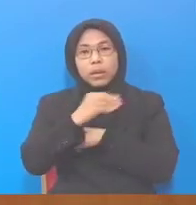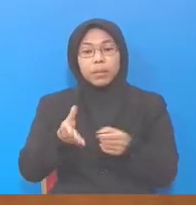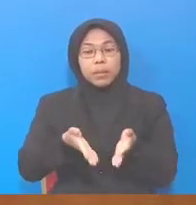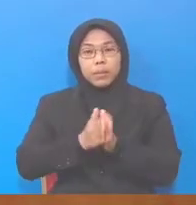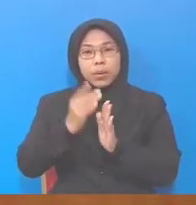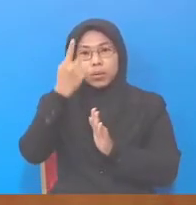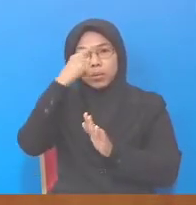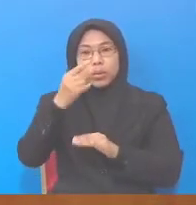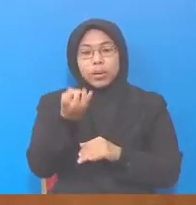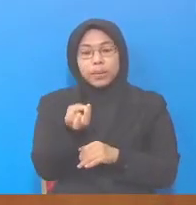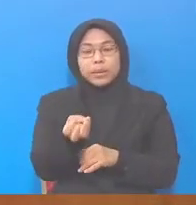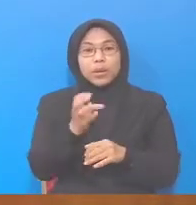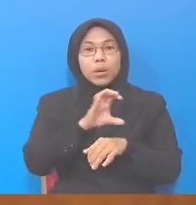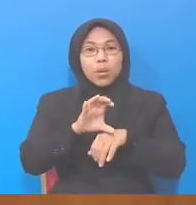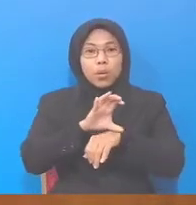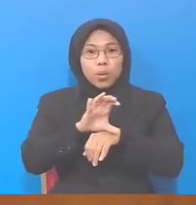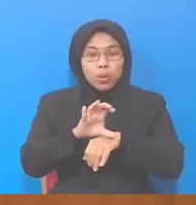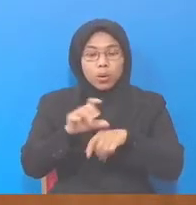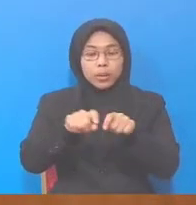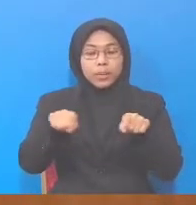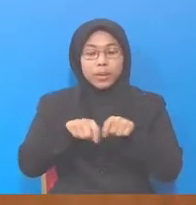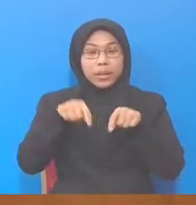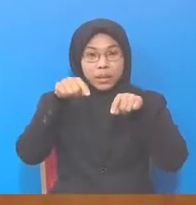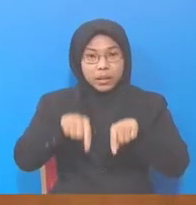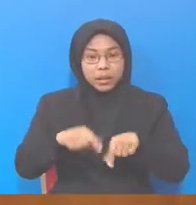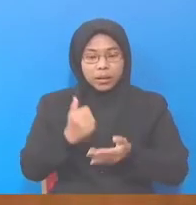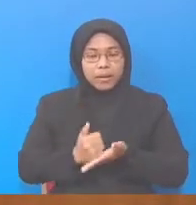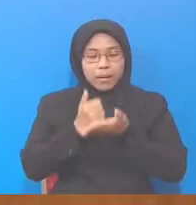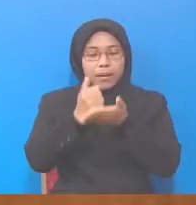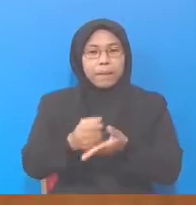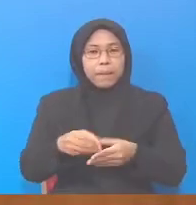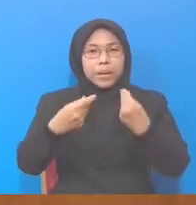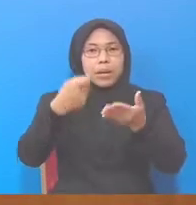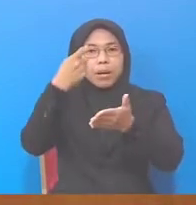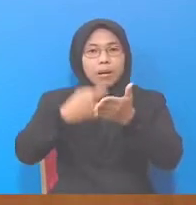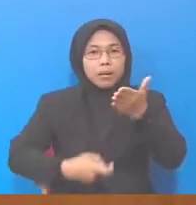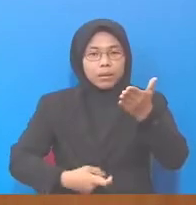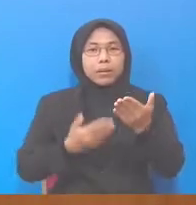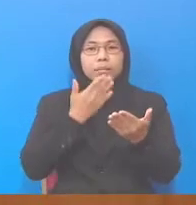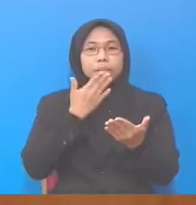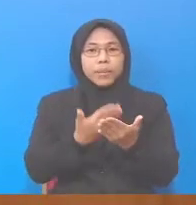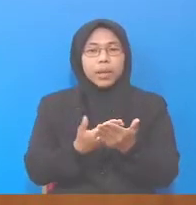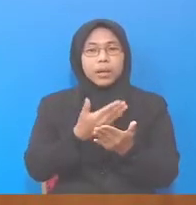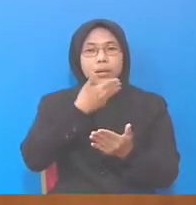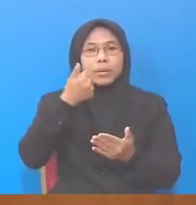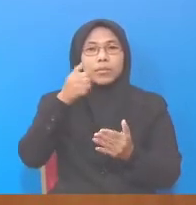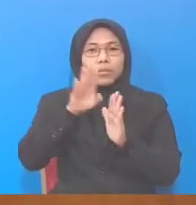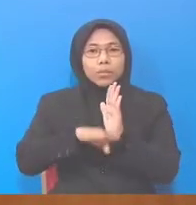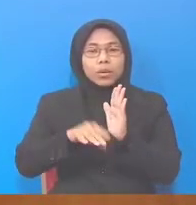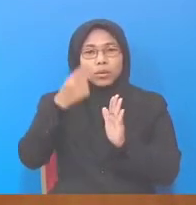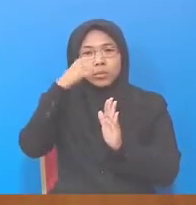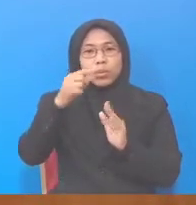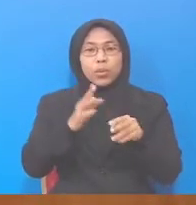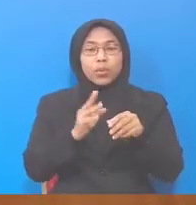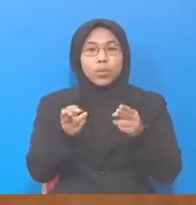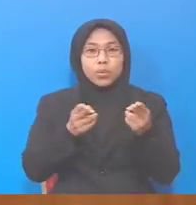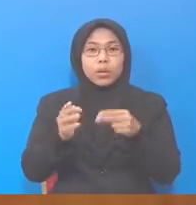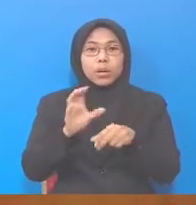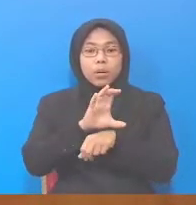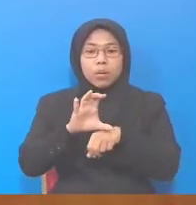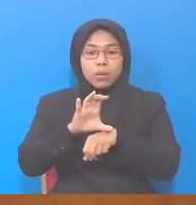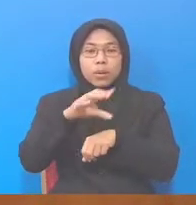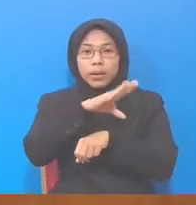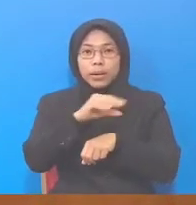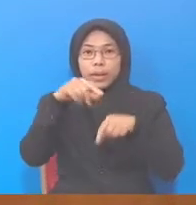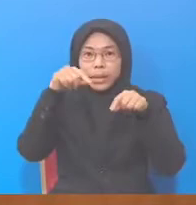permintaan kepada bijiku ketepatan akan membantu untuk memberi harga yang lebih kompetitif kepada pengusaha kokoh dan